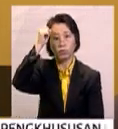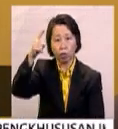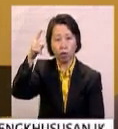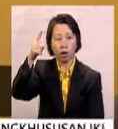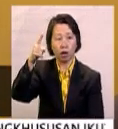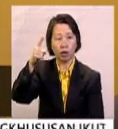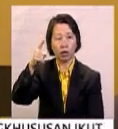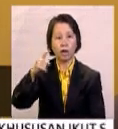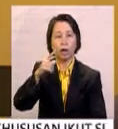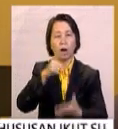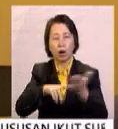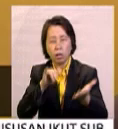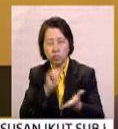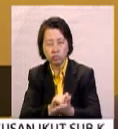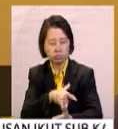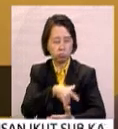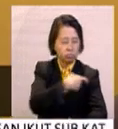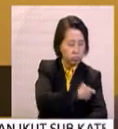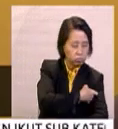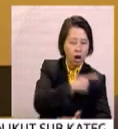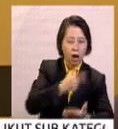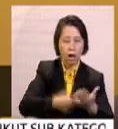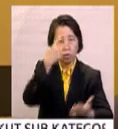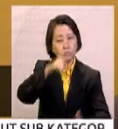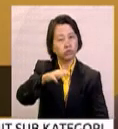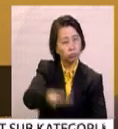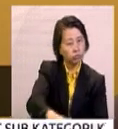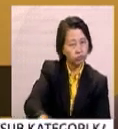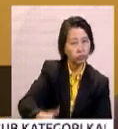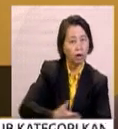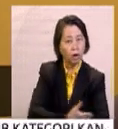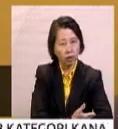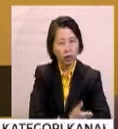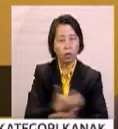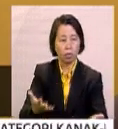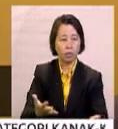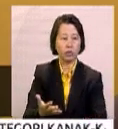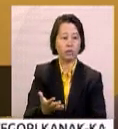not immunize and vaccinate their children, mereka itu